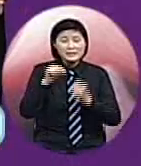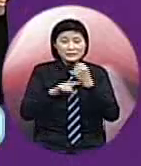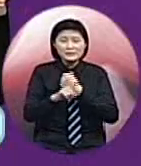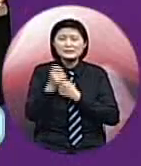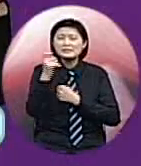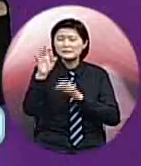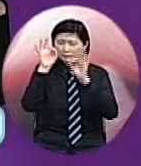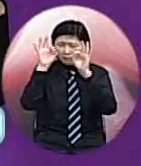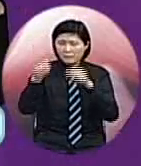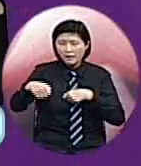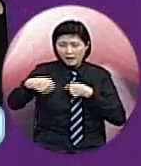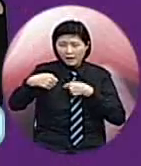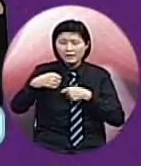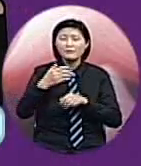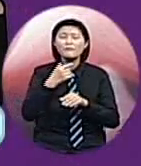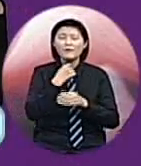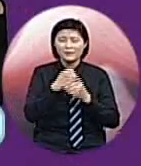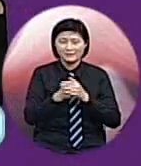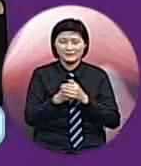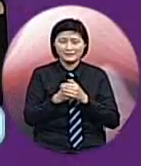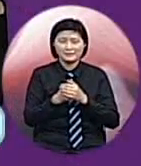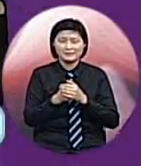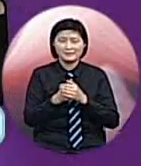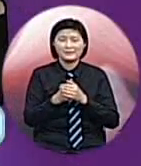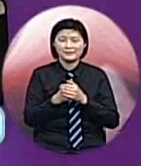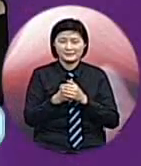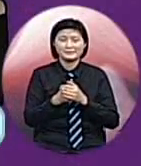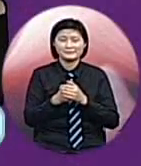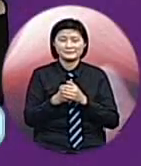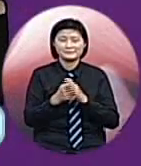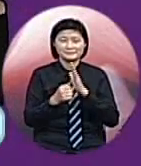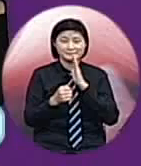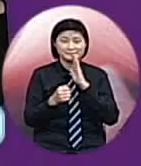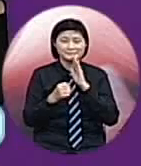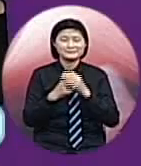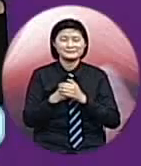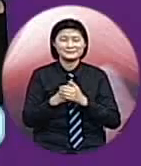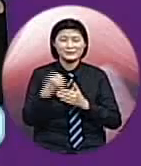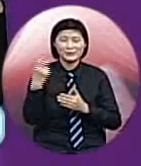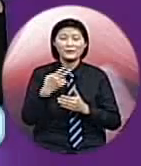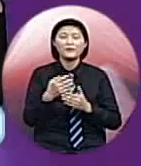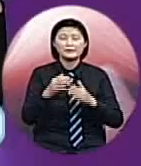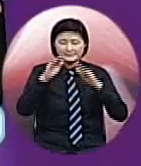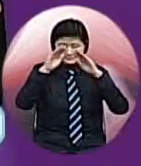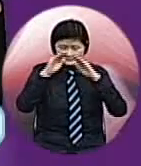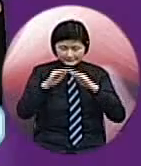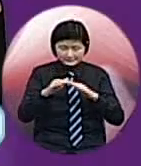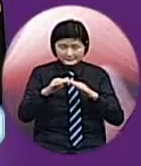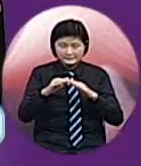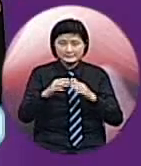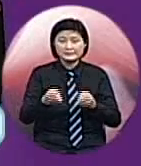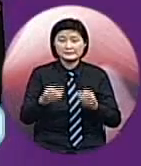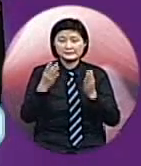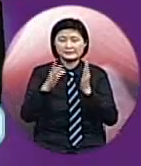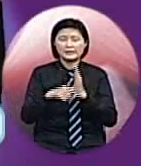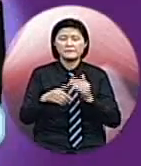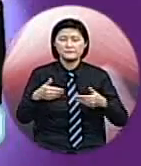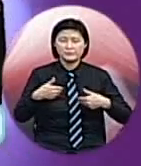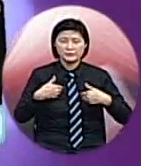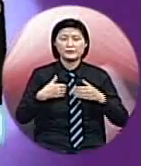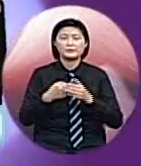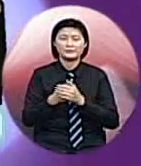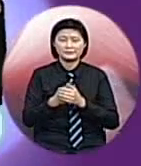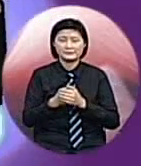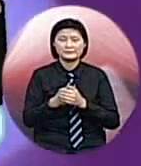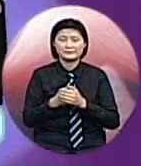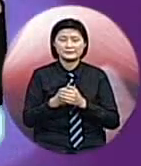하나씩 나가지요. 네? 그놈으로 해서 하나씩 나가지요. 그러죠. 예. 그리고 또 제사 모실 때 상이 필요하잖아요. 예. 그 식기도